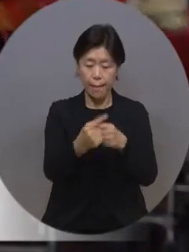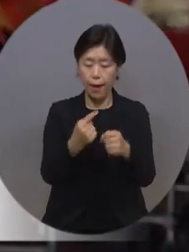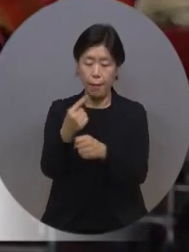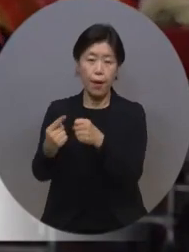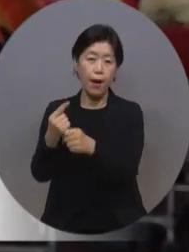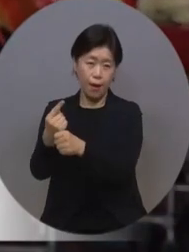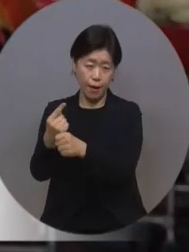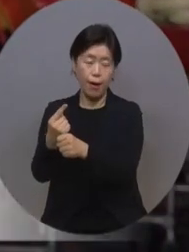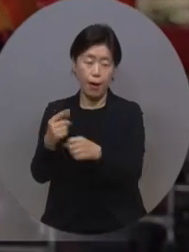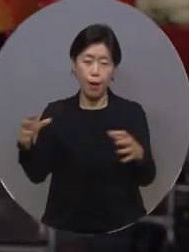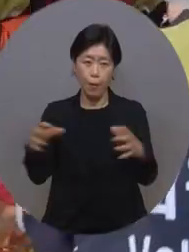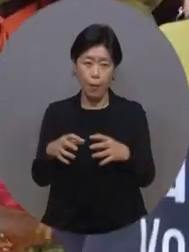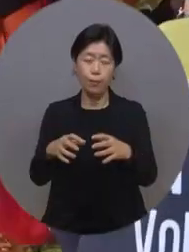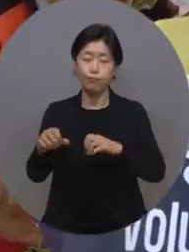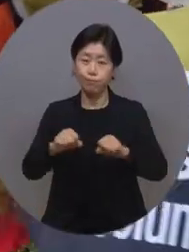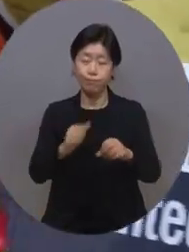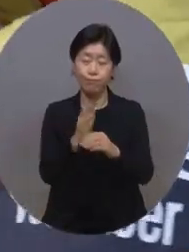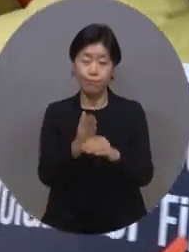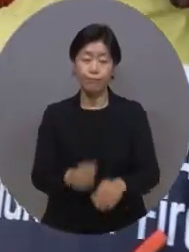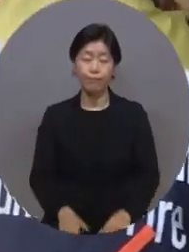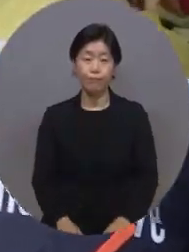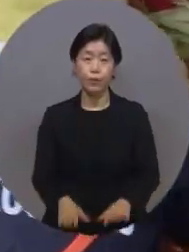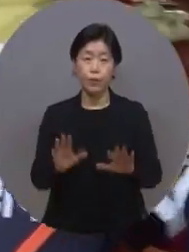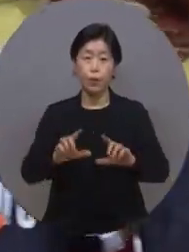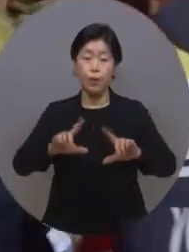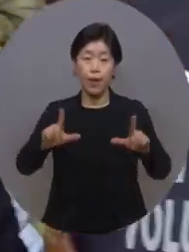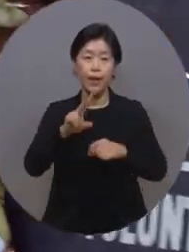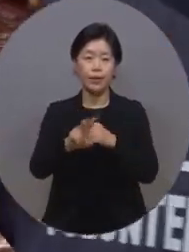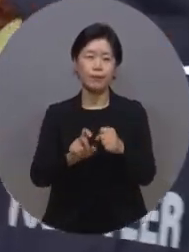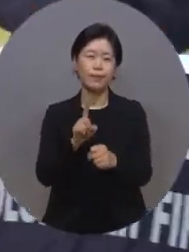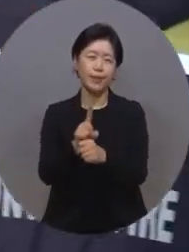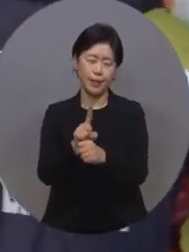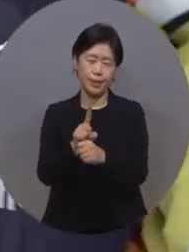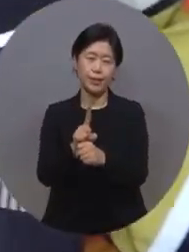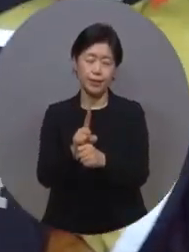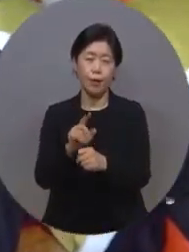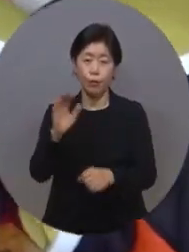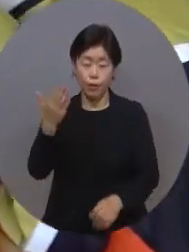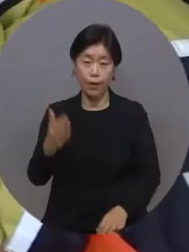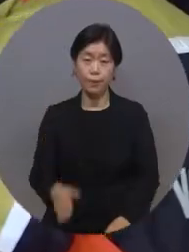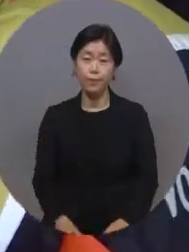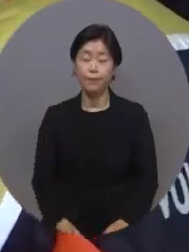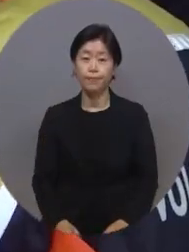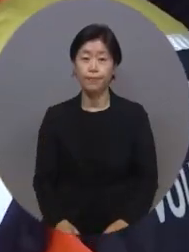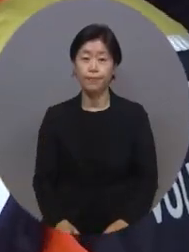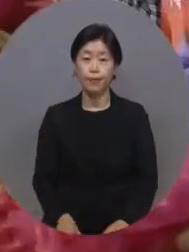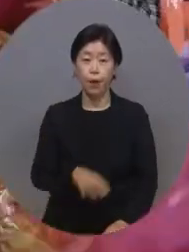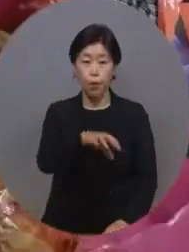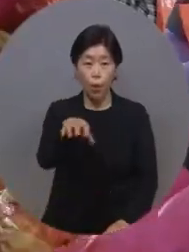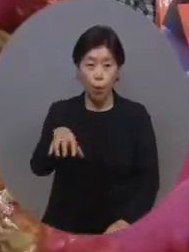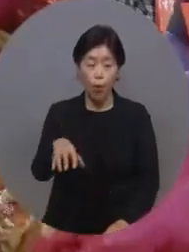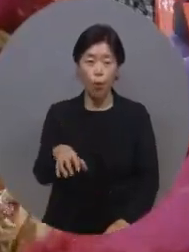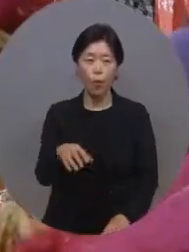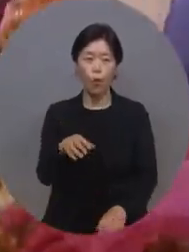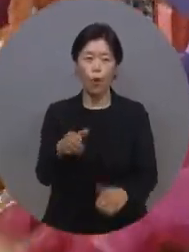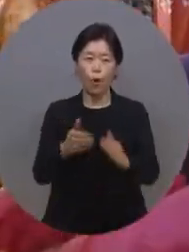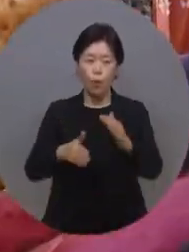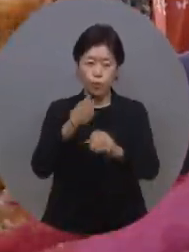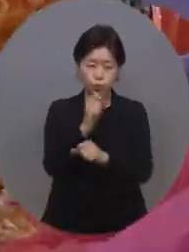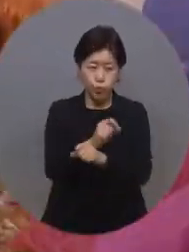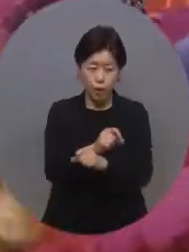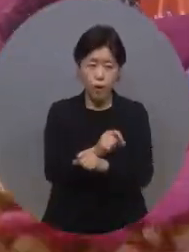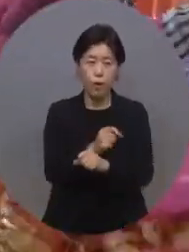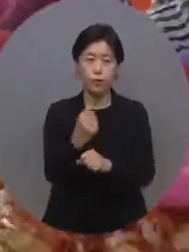이런 기사입니다. 올해로 21년째 진행된 김장 나눔 행사에는 영월군 공무원 및 자원봉사자 등 300여